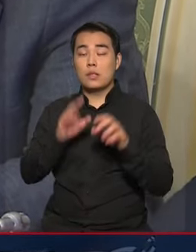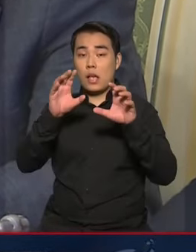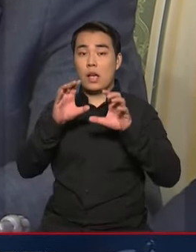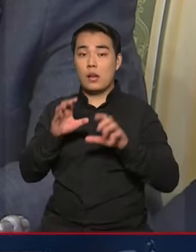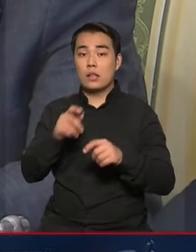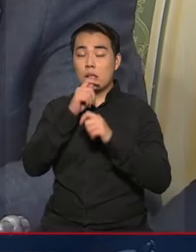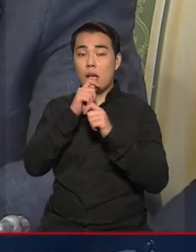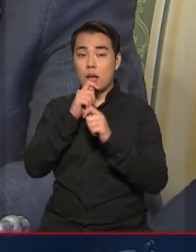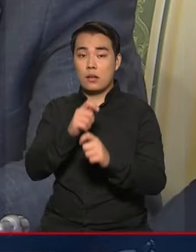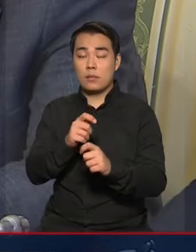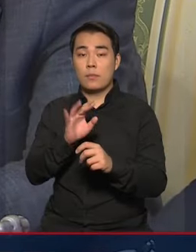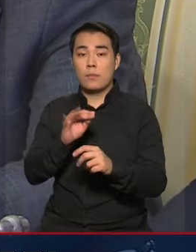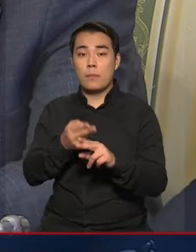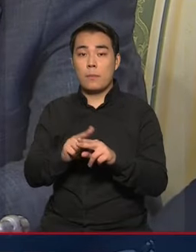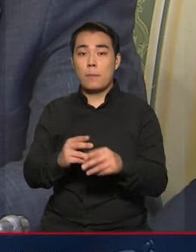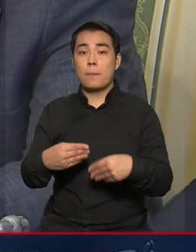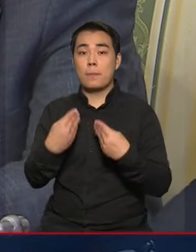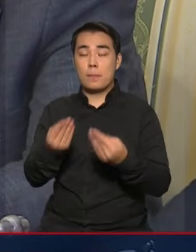қоғамдық наградаларды тапсыру